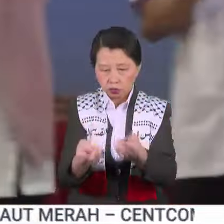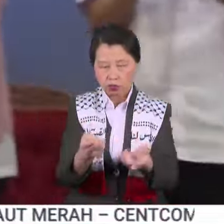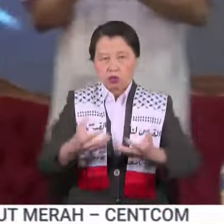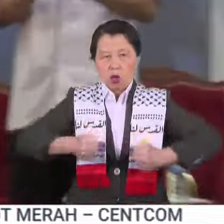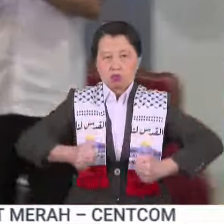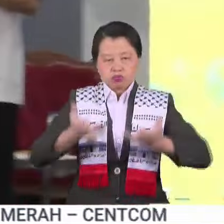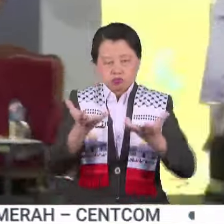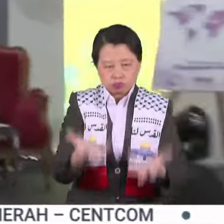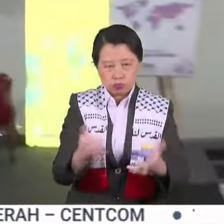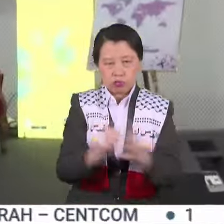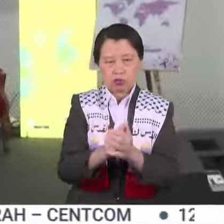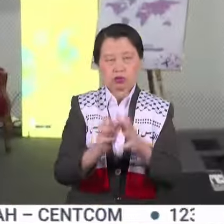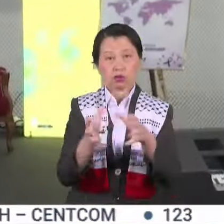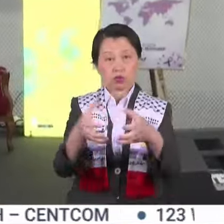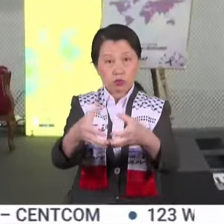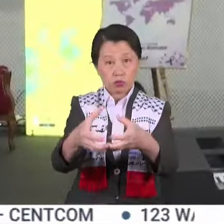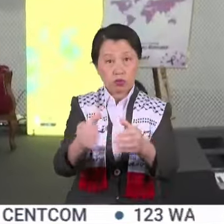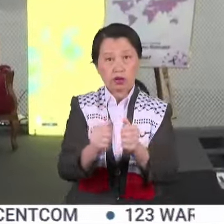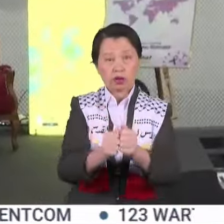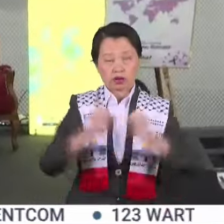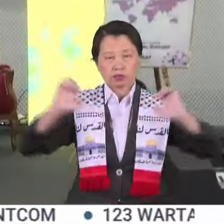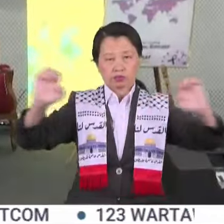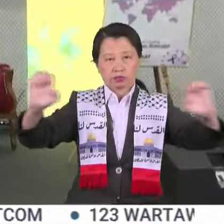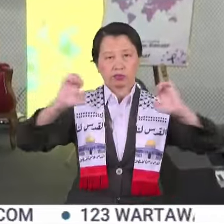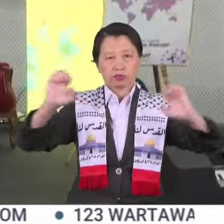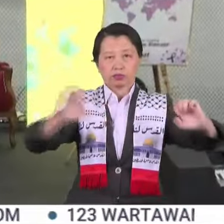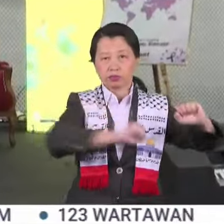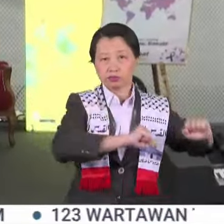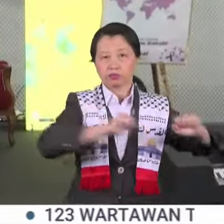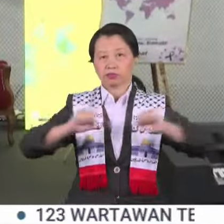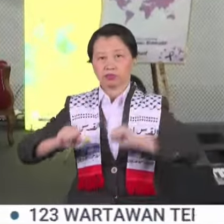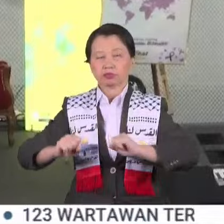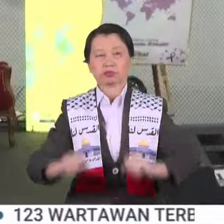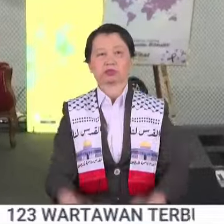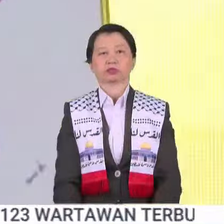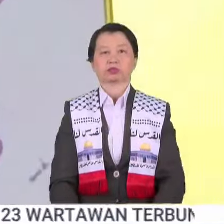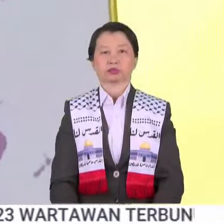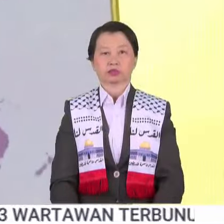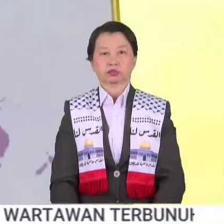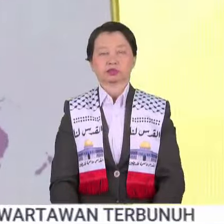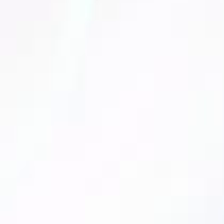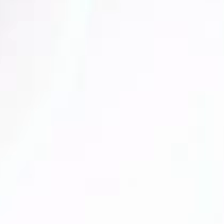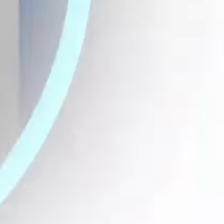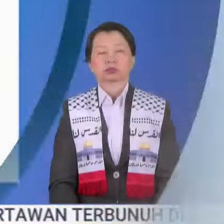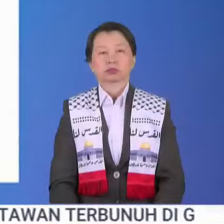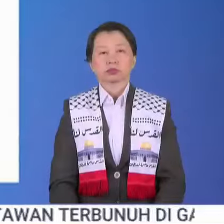berat badan berkumpulan dan senam aerobik komuniti mingguan.